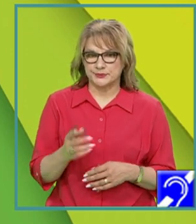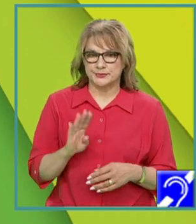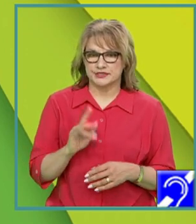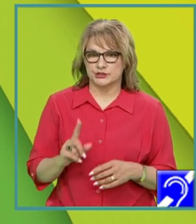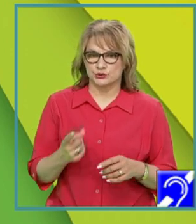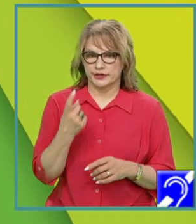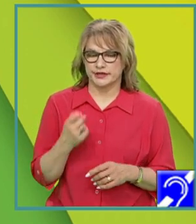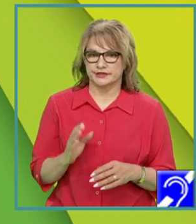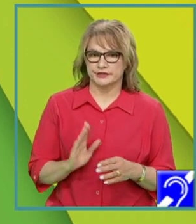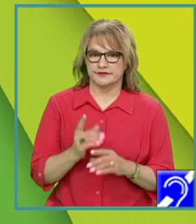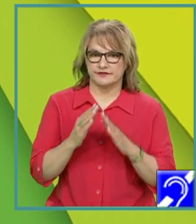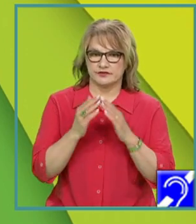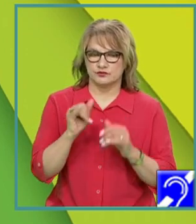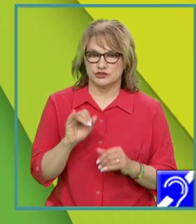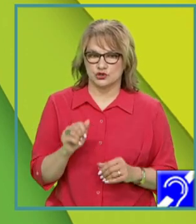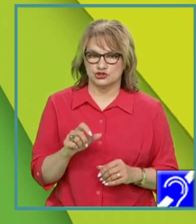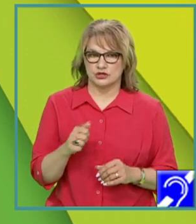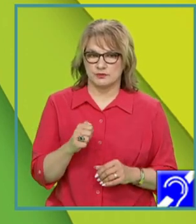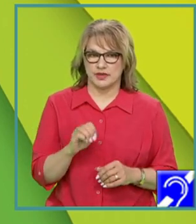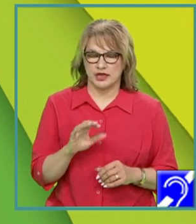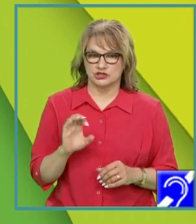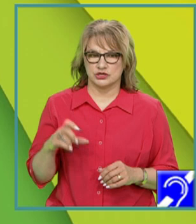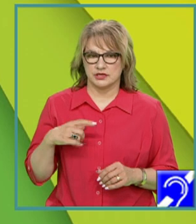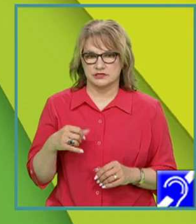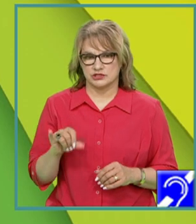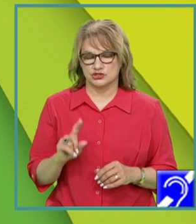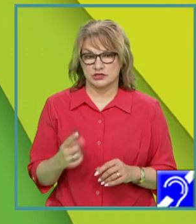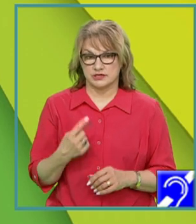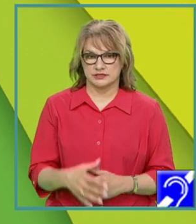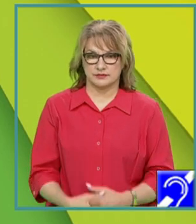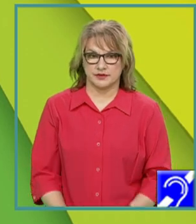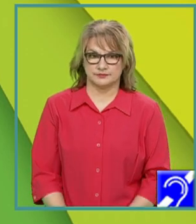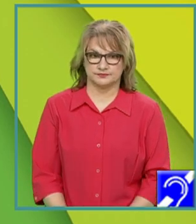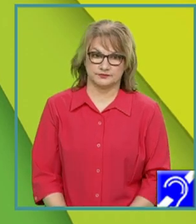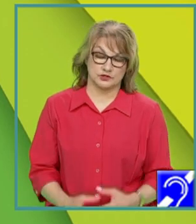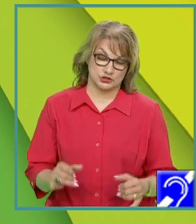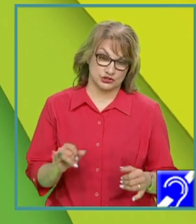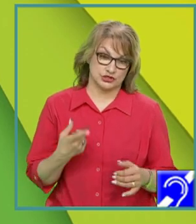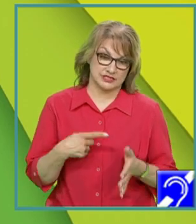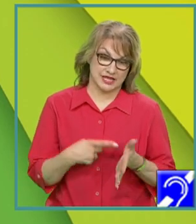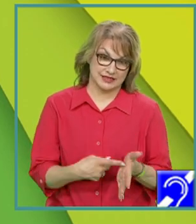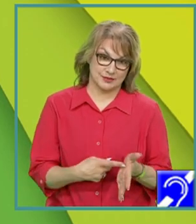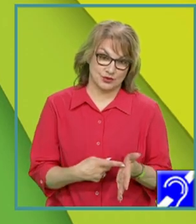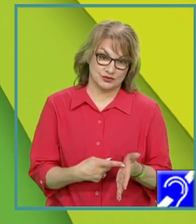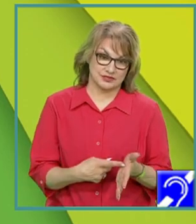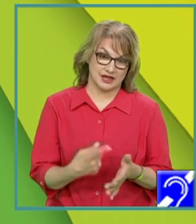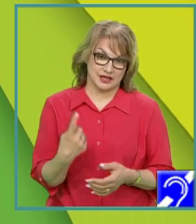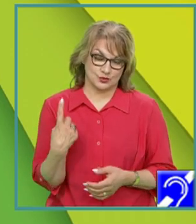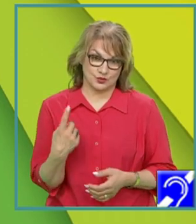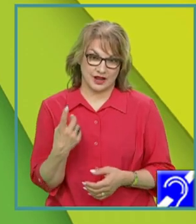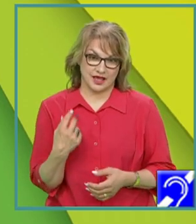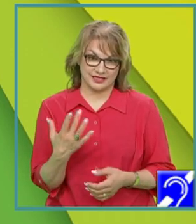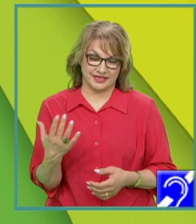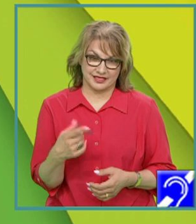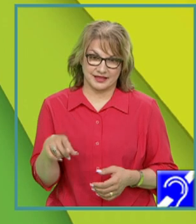triunghiului isoscel b a c este și înălțime și să a demonstrat un ați dintre